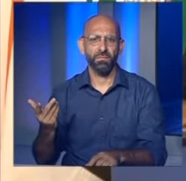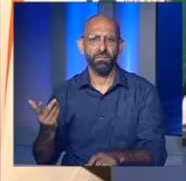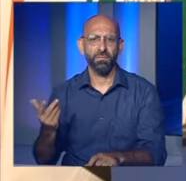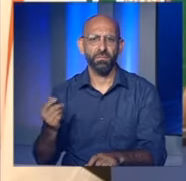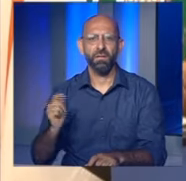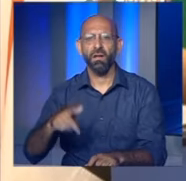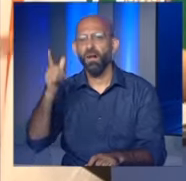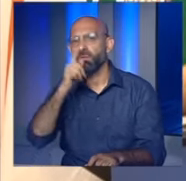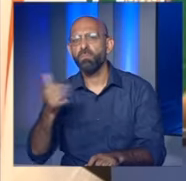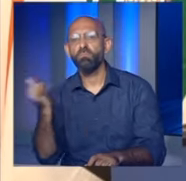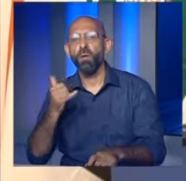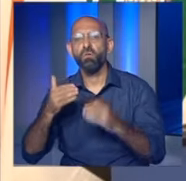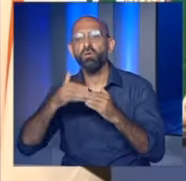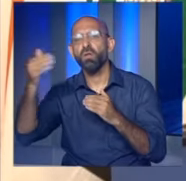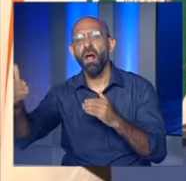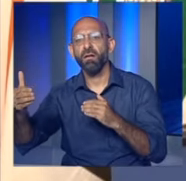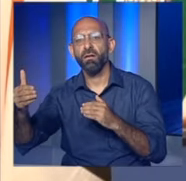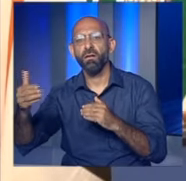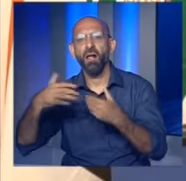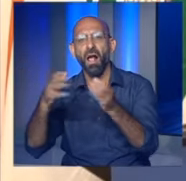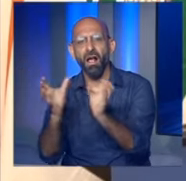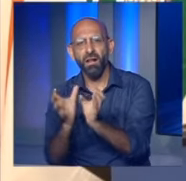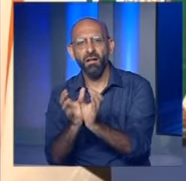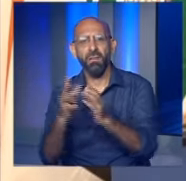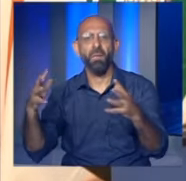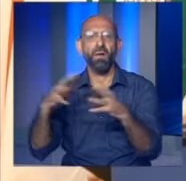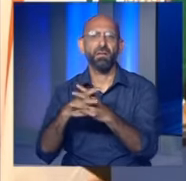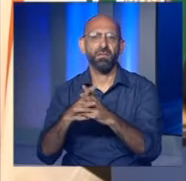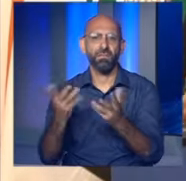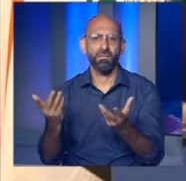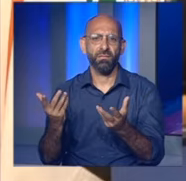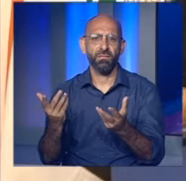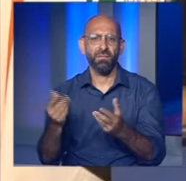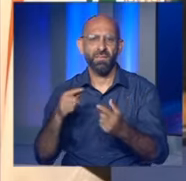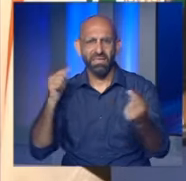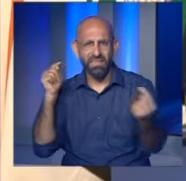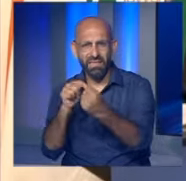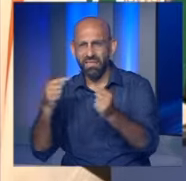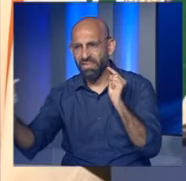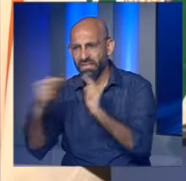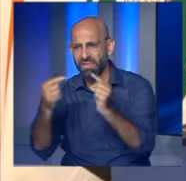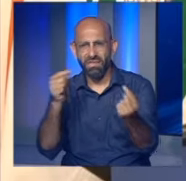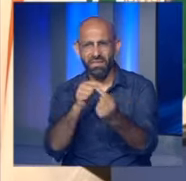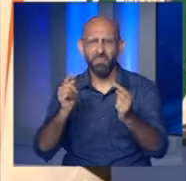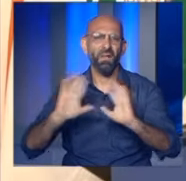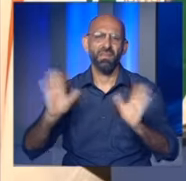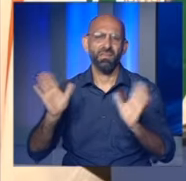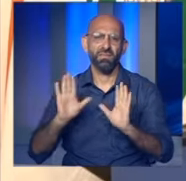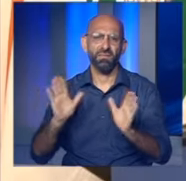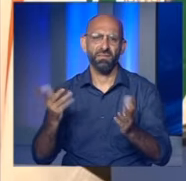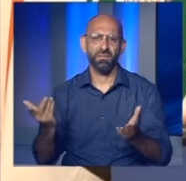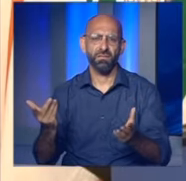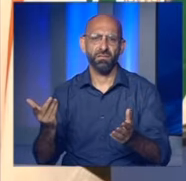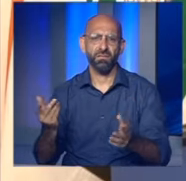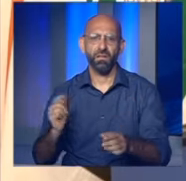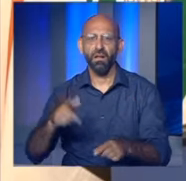ضيعته بعدين بلده فعلى طول الجار مش اعز من اهل الدار صح